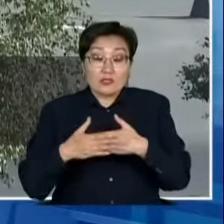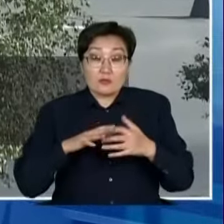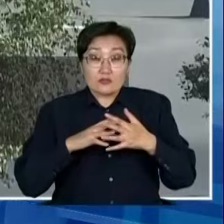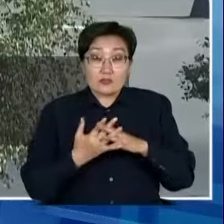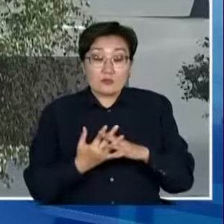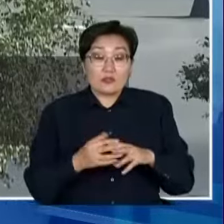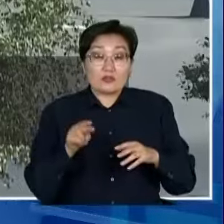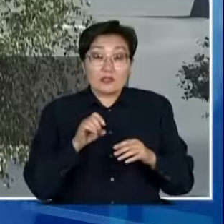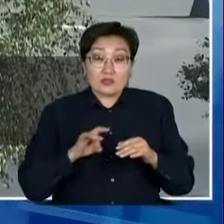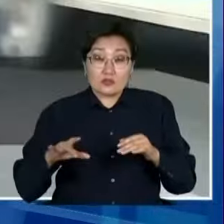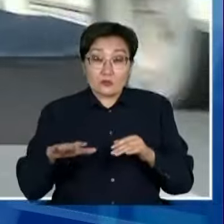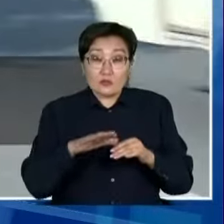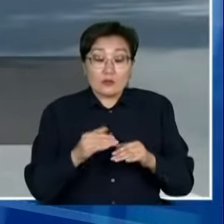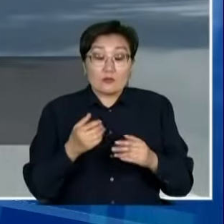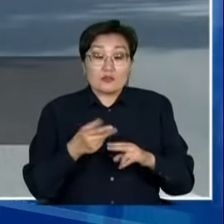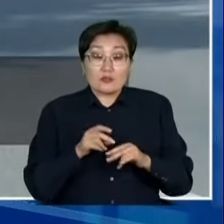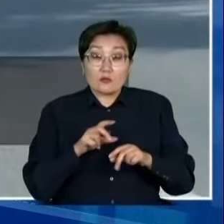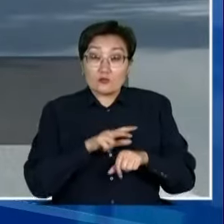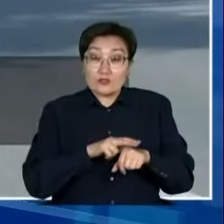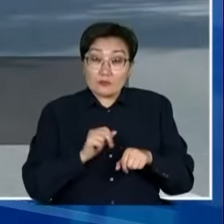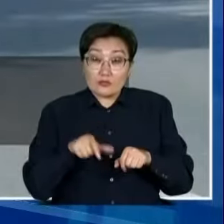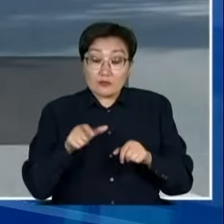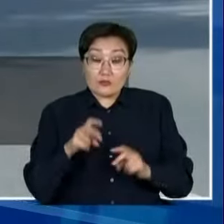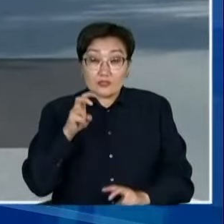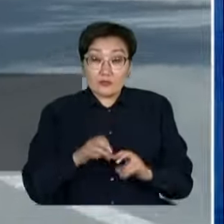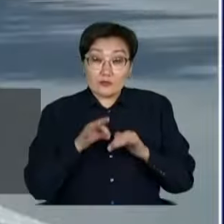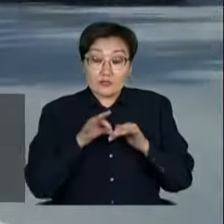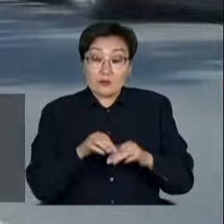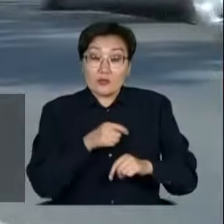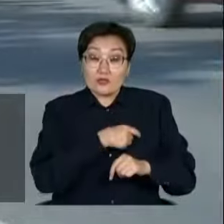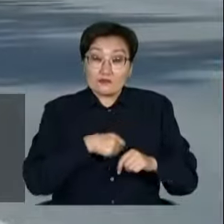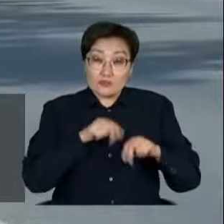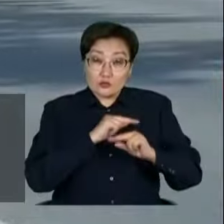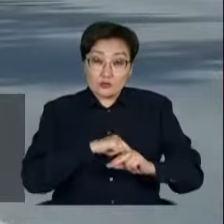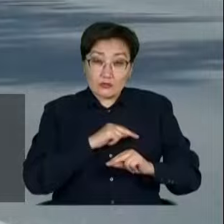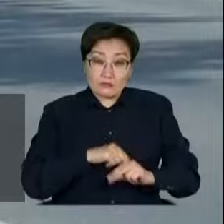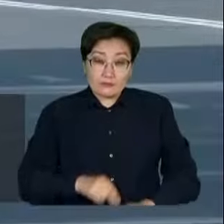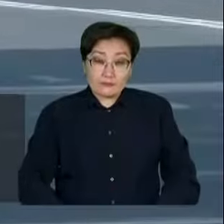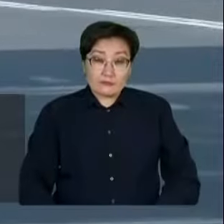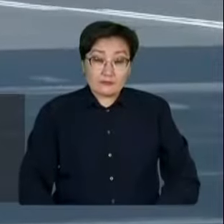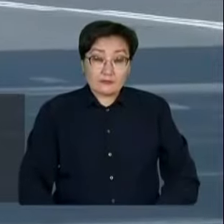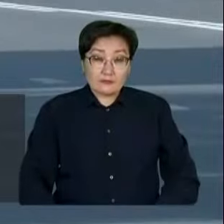сел Егиндыкульского района. Помимо правоохранителей, предприятие проверяет инспекция труда.